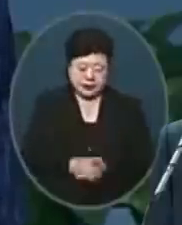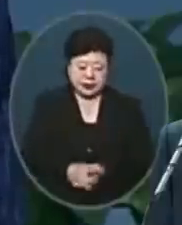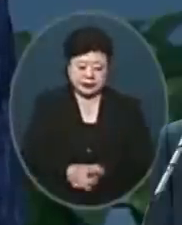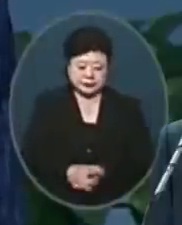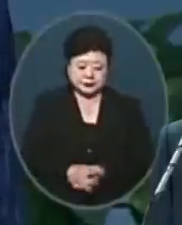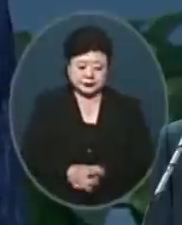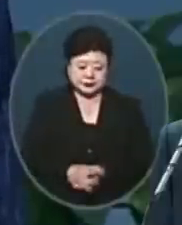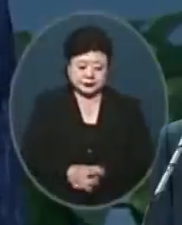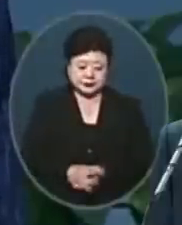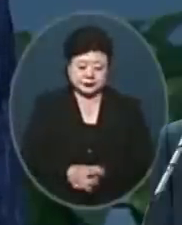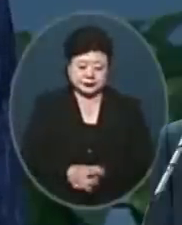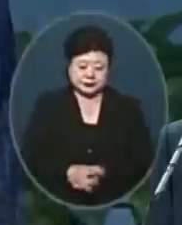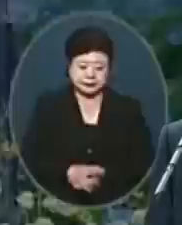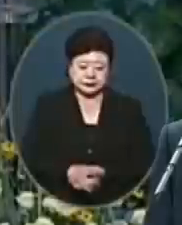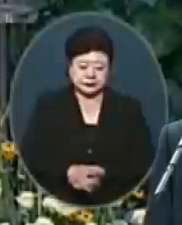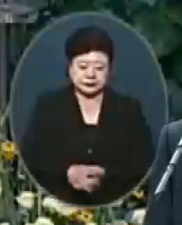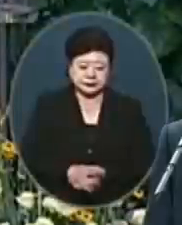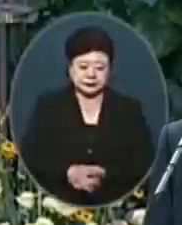것입니다.